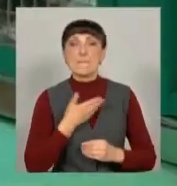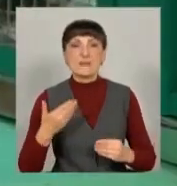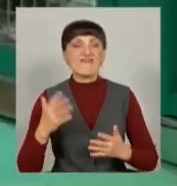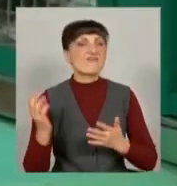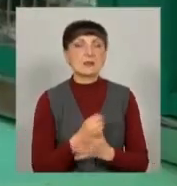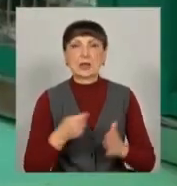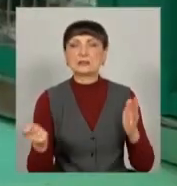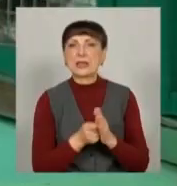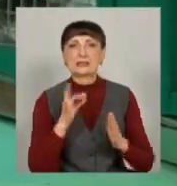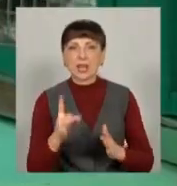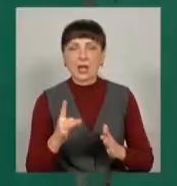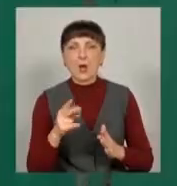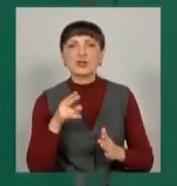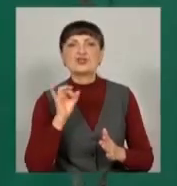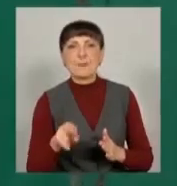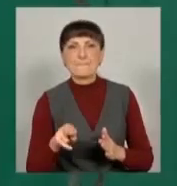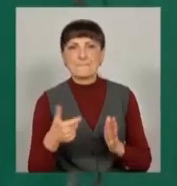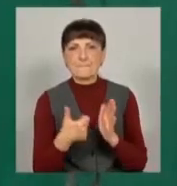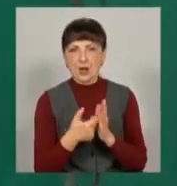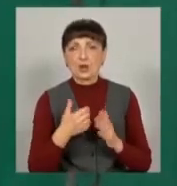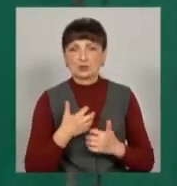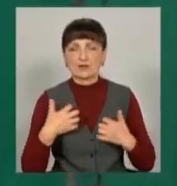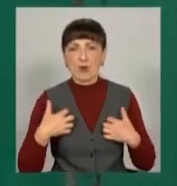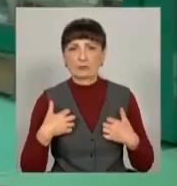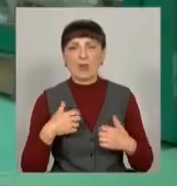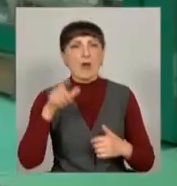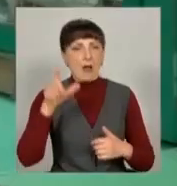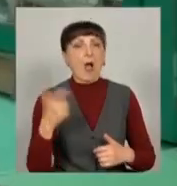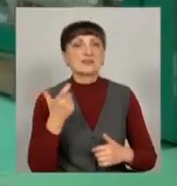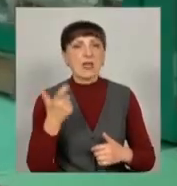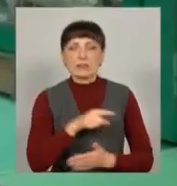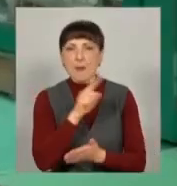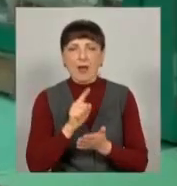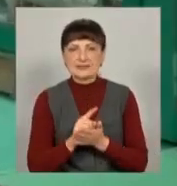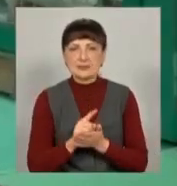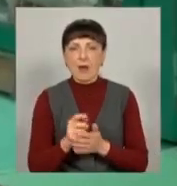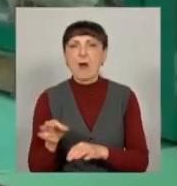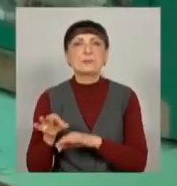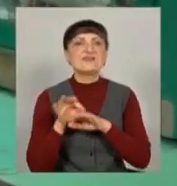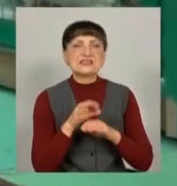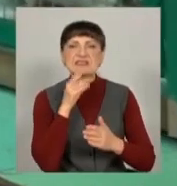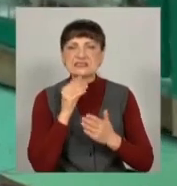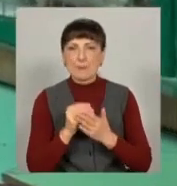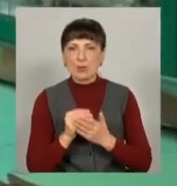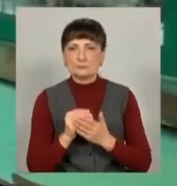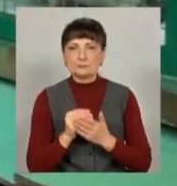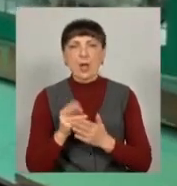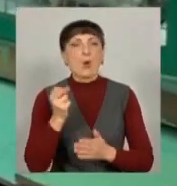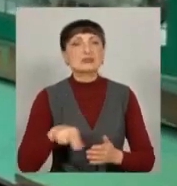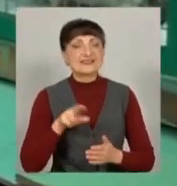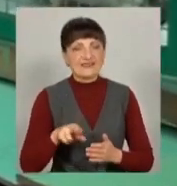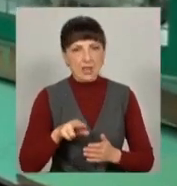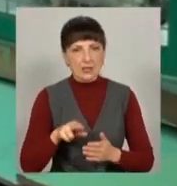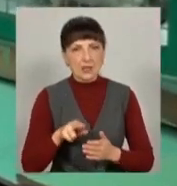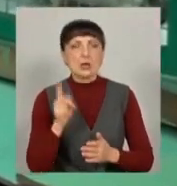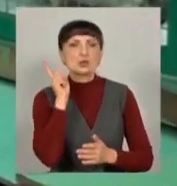выиграли тендер по чипированию домашних животных. Владельцу в обязательном порядке необходимо привести с собой удостоверение